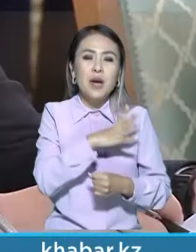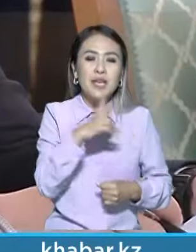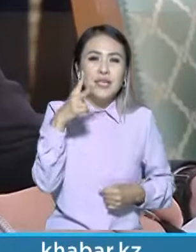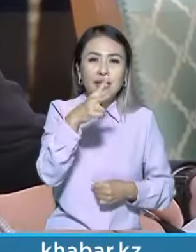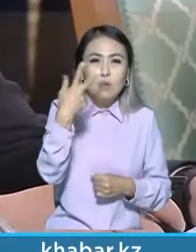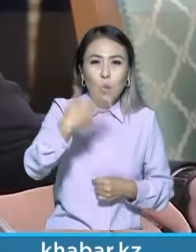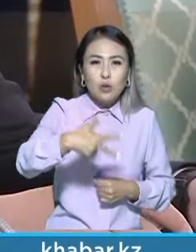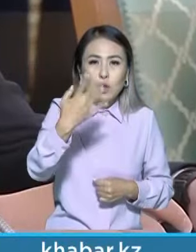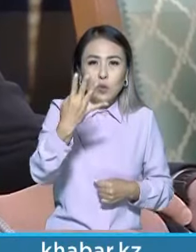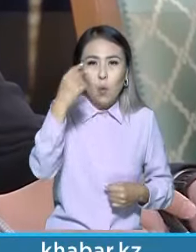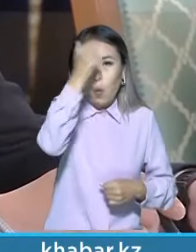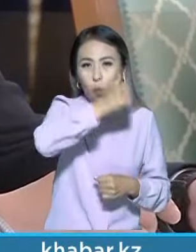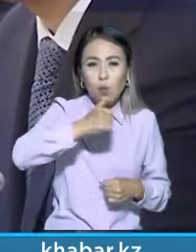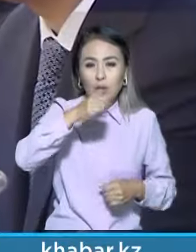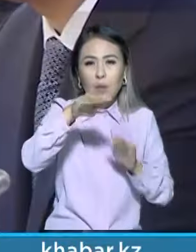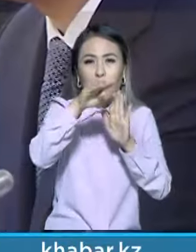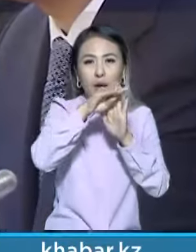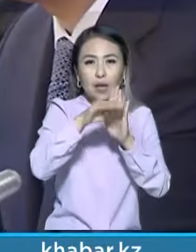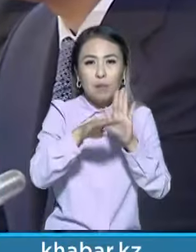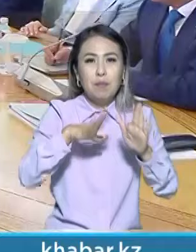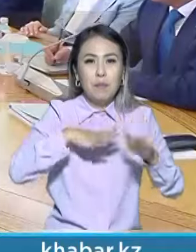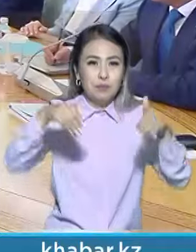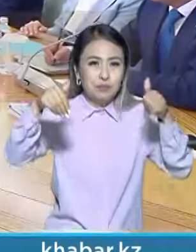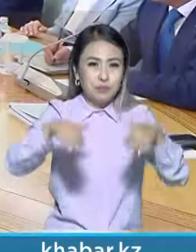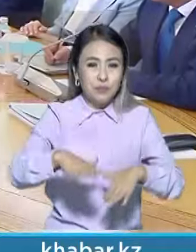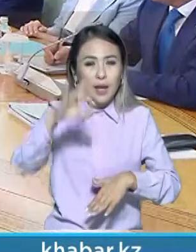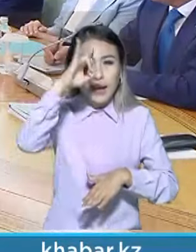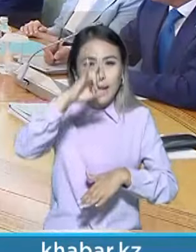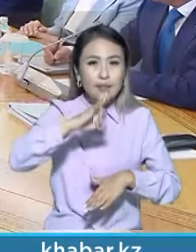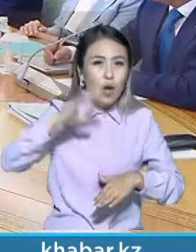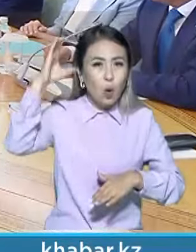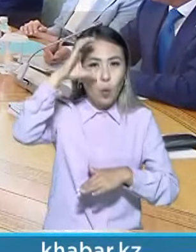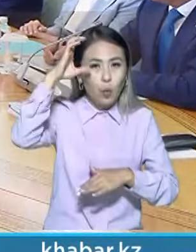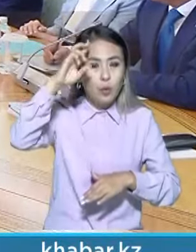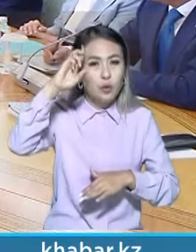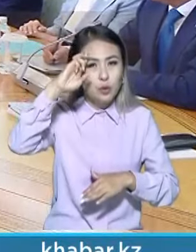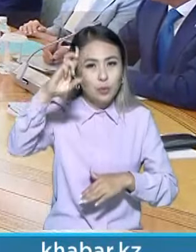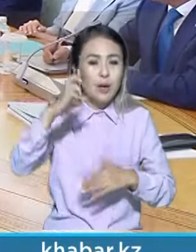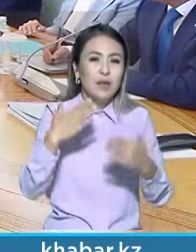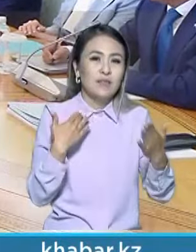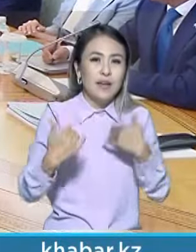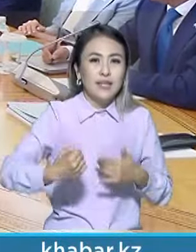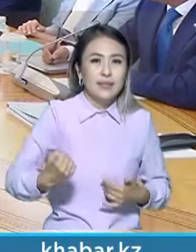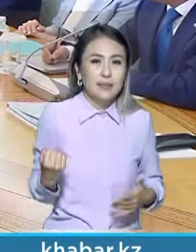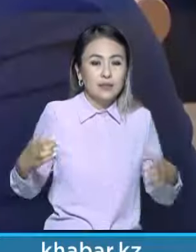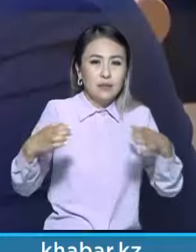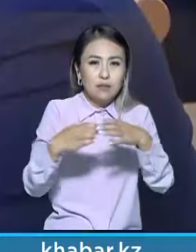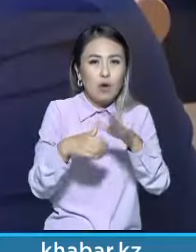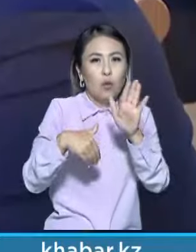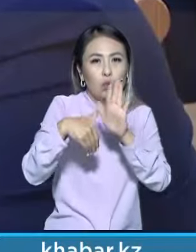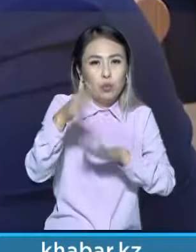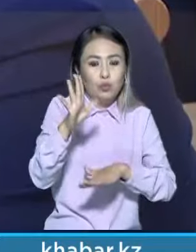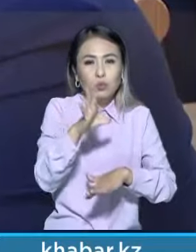2034 жылға дейінгі бағдарлама қабылданғанын атап өтті. Кеңесте қазақ және өзбек тараптары үкіметтік, парламентаралық және дипломатиялық байланыстарды